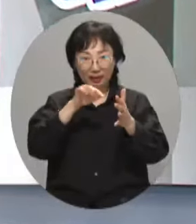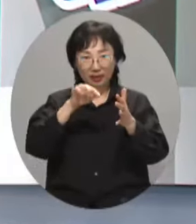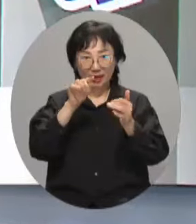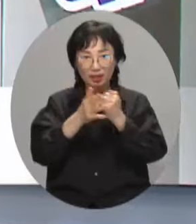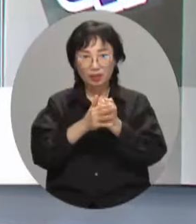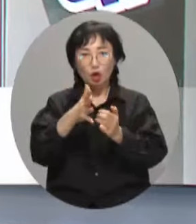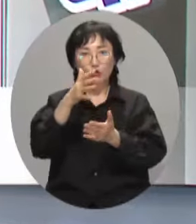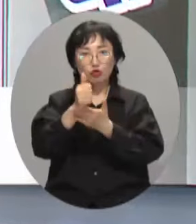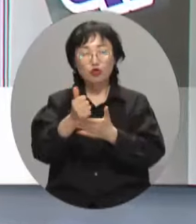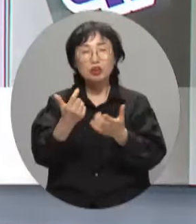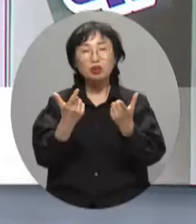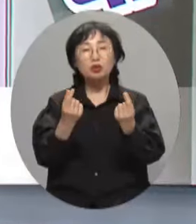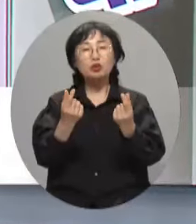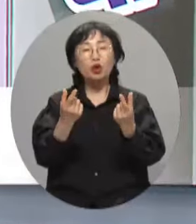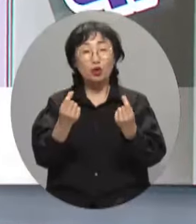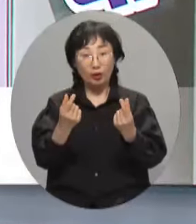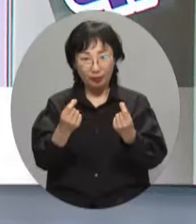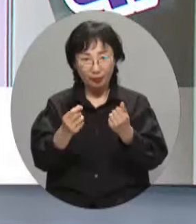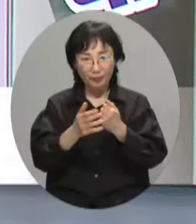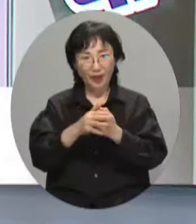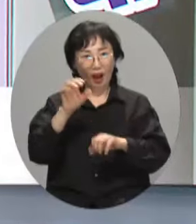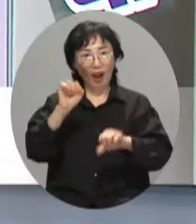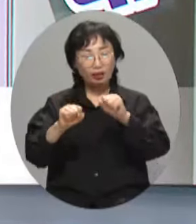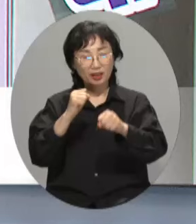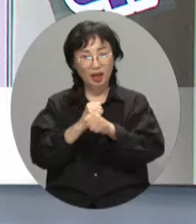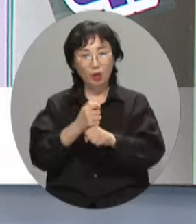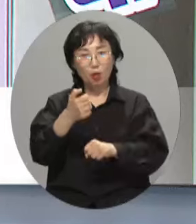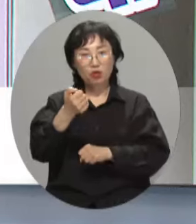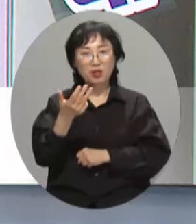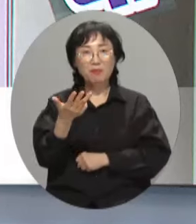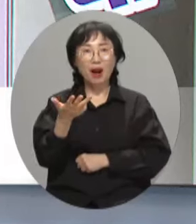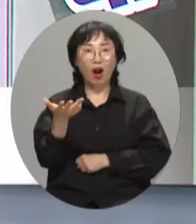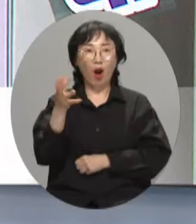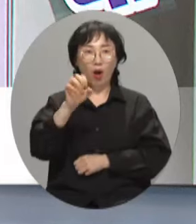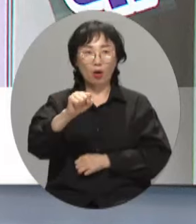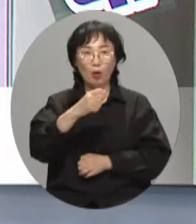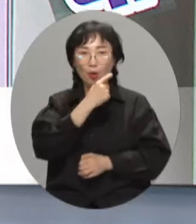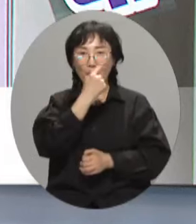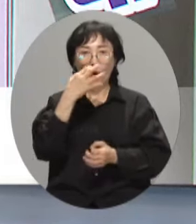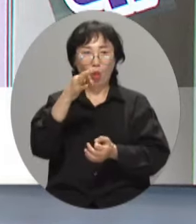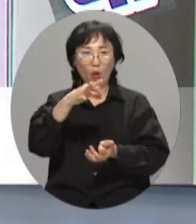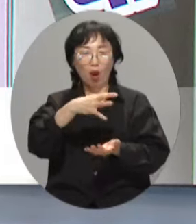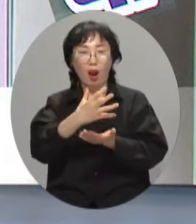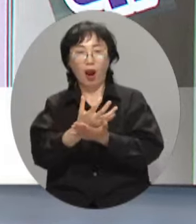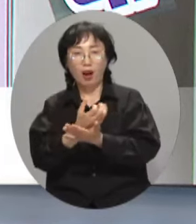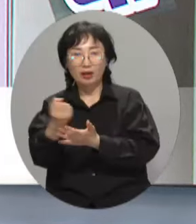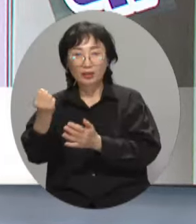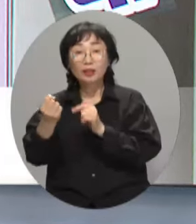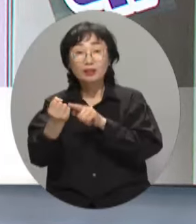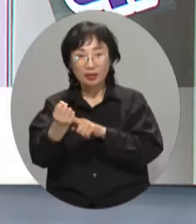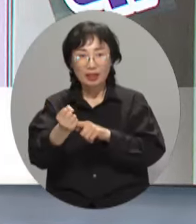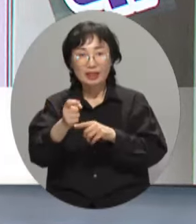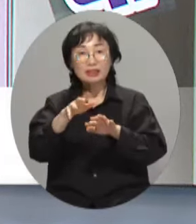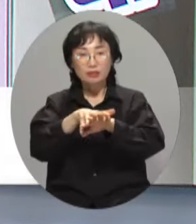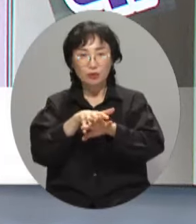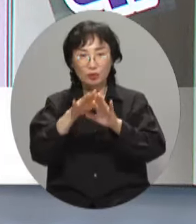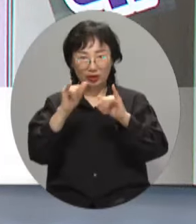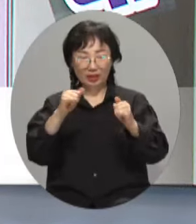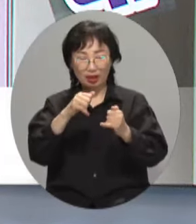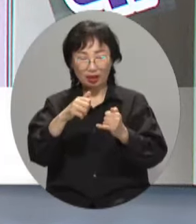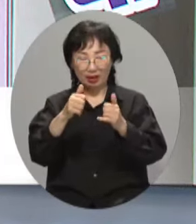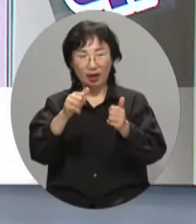마치 주인인 것처럼 행세하며 무려 58억 원어치의 보증금을 받아온 일당이 적발돼 재판을 받게 된